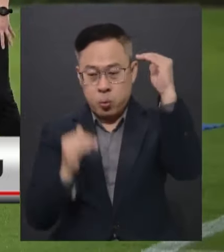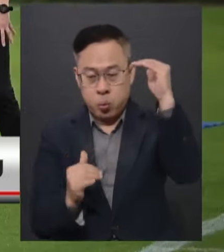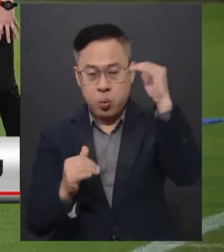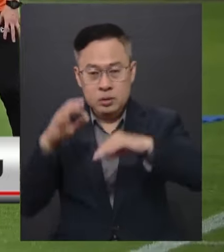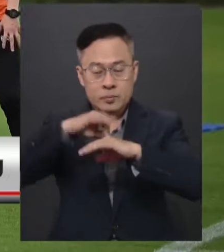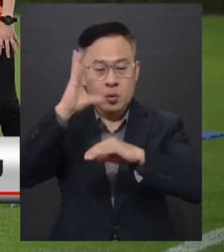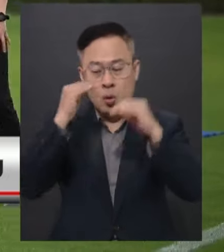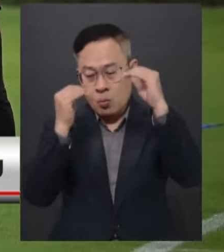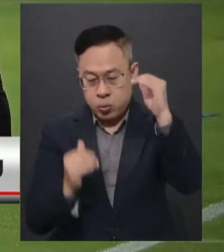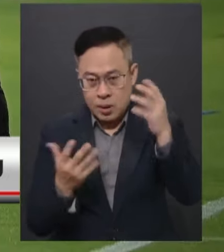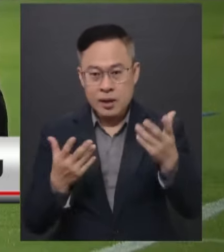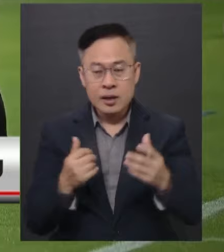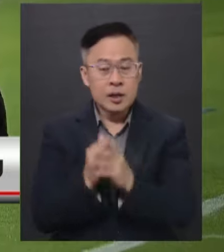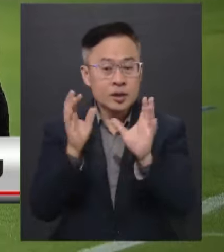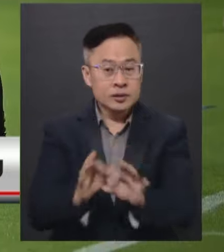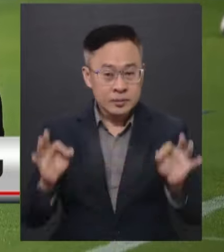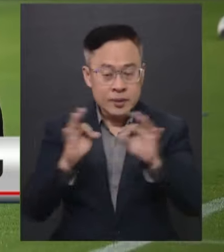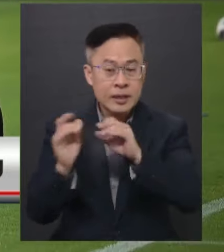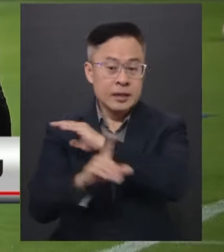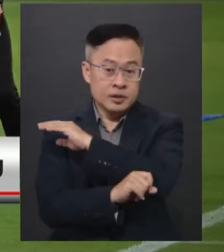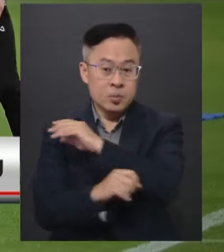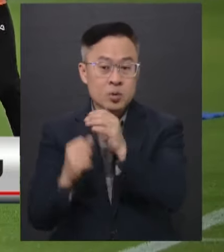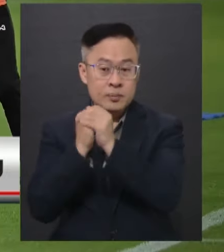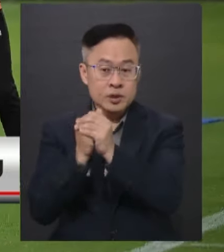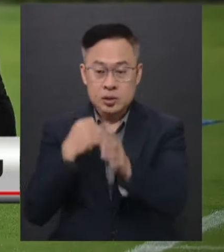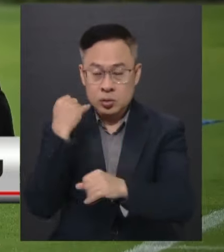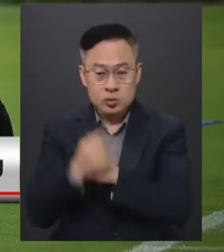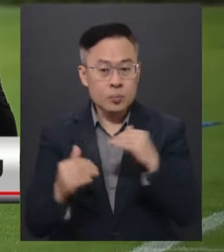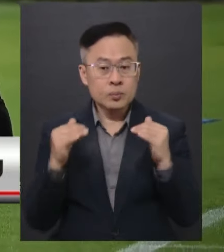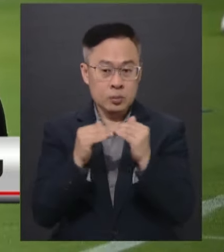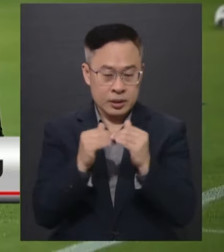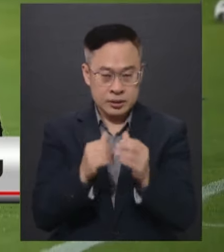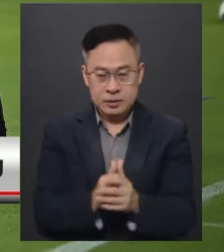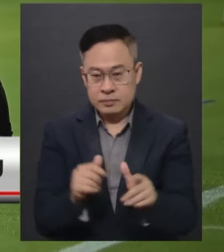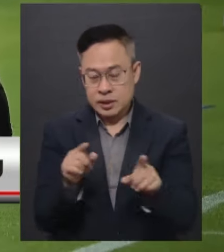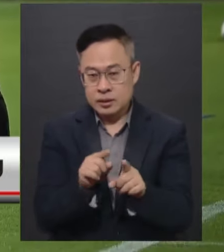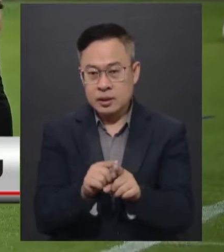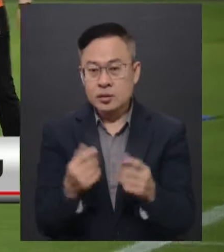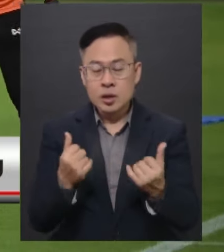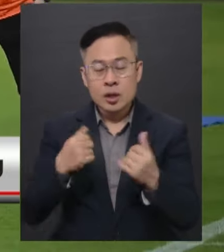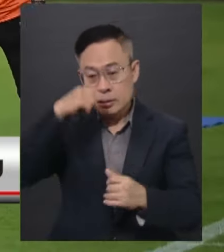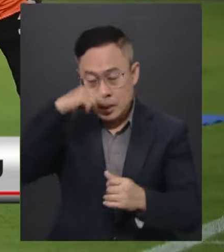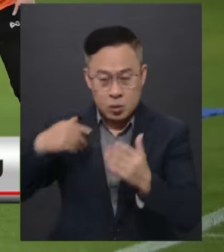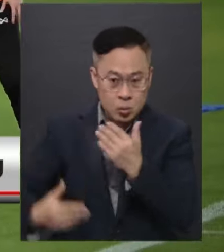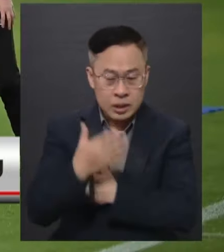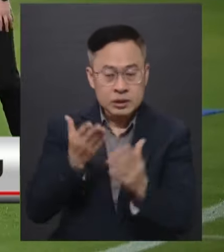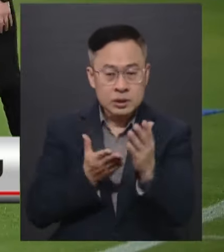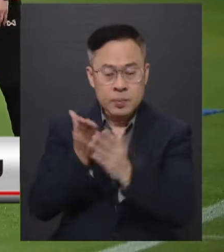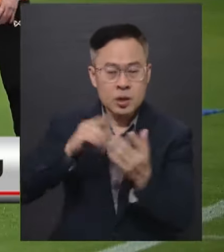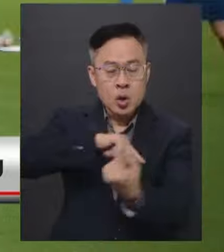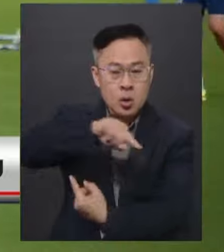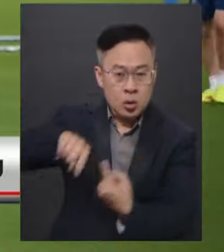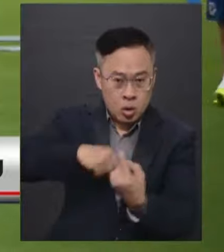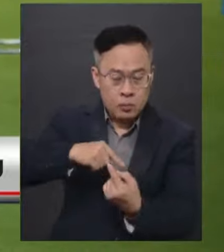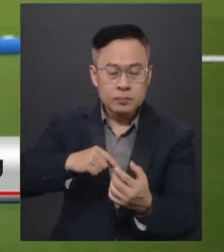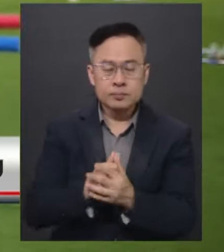คู่นึงก็ยังเป็นใจให้เราด้วยคือสิงคโปร์กับจีนเสมอกันนะให้ตอนนี้การเข้ารอของเราก็เปิดกว้างมากขึ้นค่ะดังนั้นถ้าเกมกับเกาหลีใต้นัด